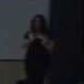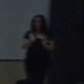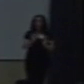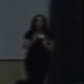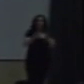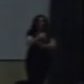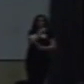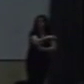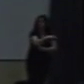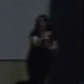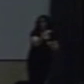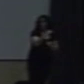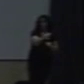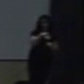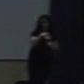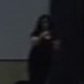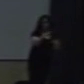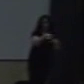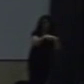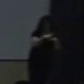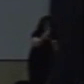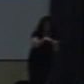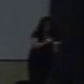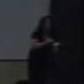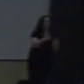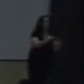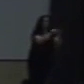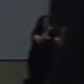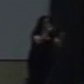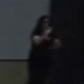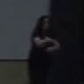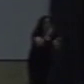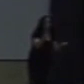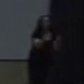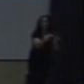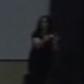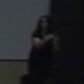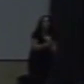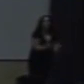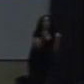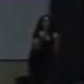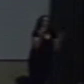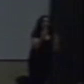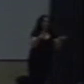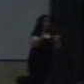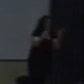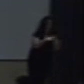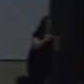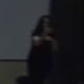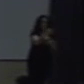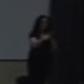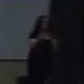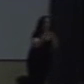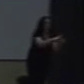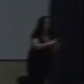missió d'educar, de cohesionar, i ara també és veritat que el conjunt dels mitjans de